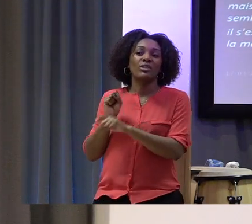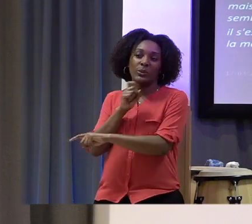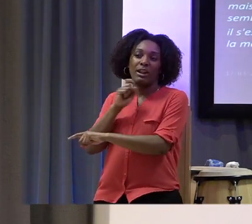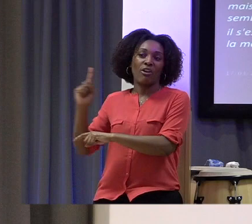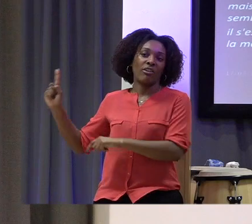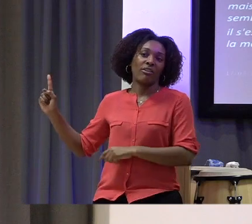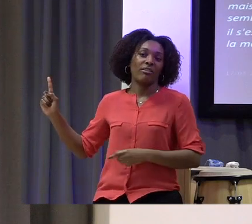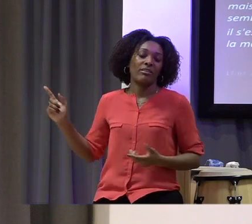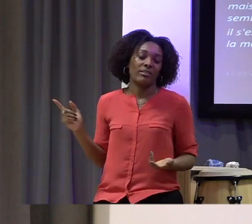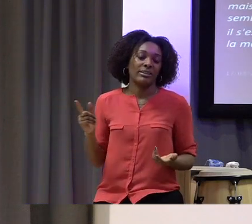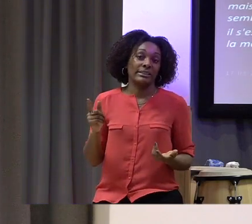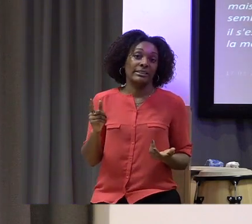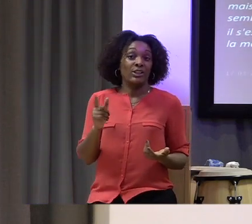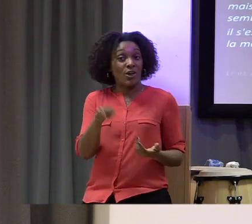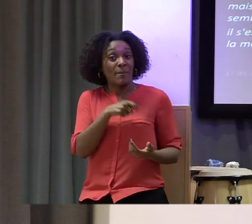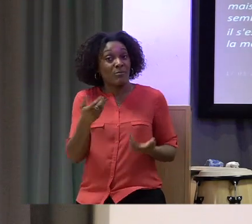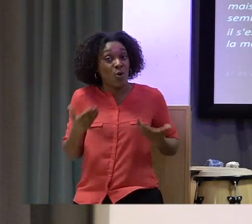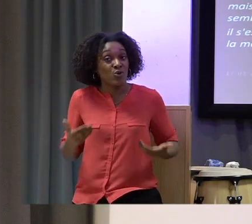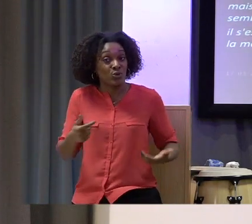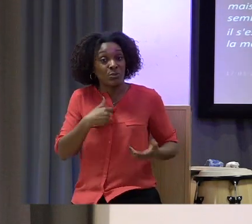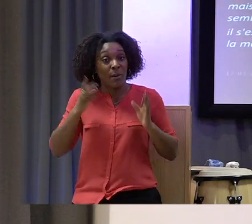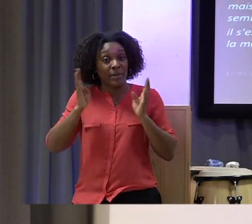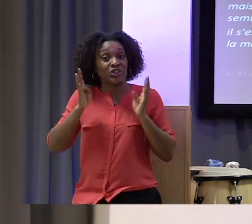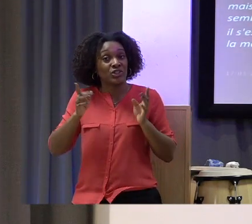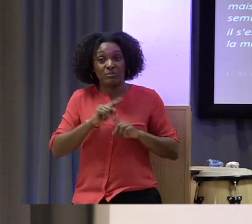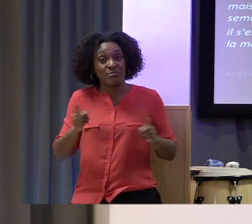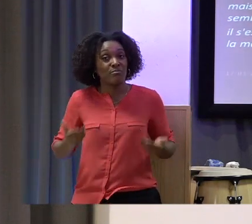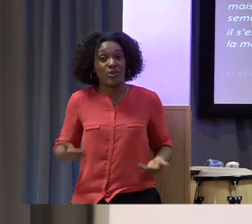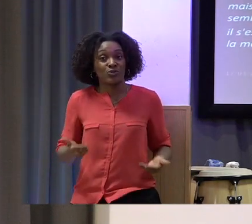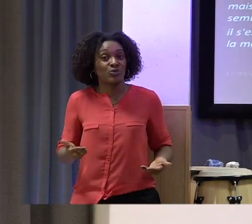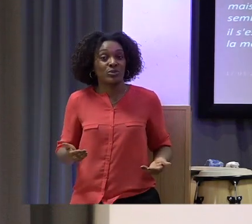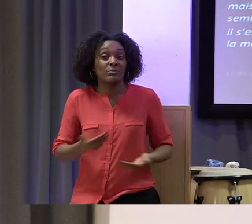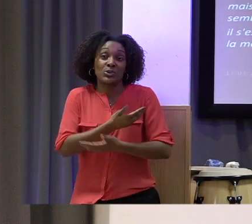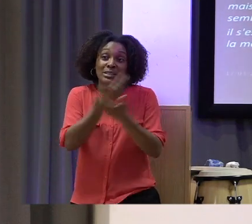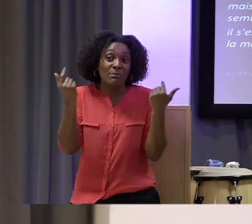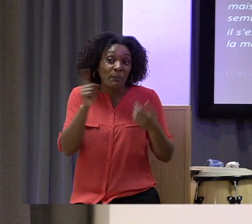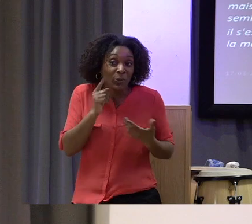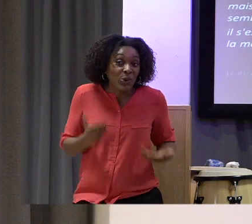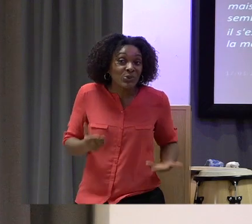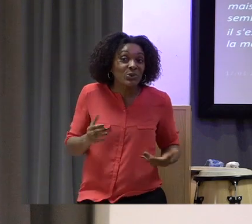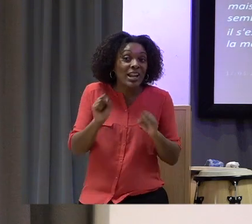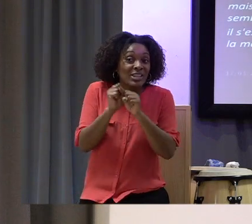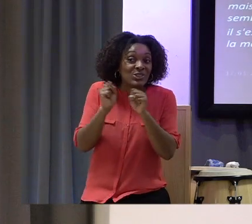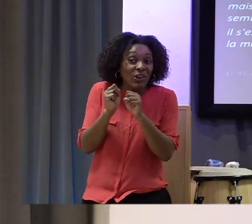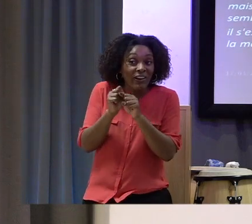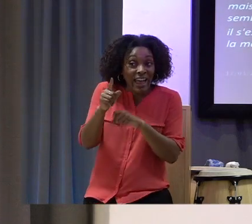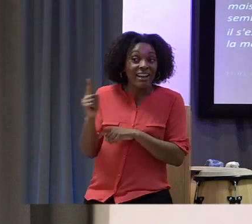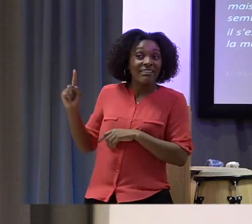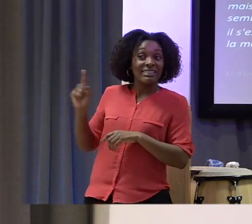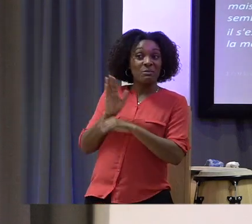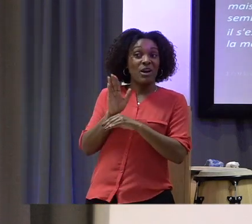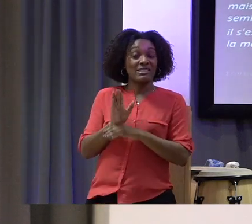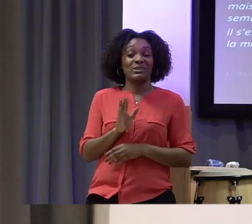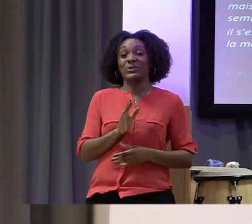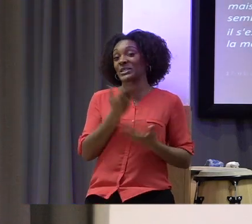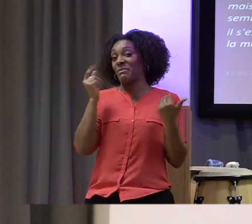Ce n'est pas aujourd'hui que je devais prêcher. Je ne sais pas pourquoi c'est aujourd'hui que la sœur a décidé de faire son témoignage, mais Dieu